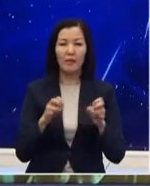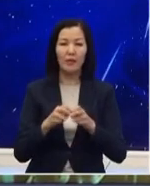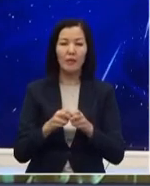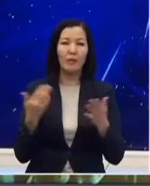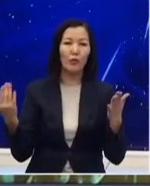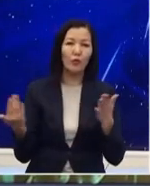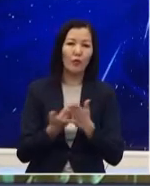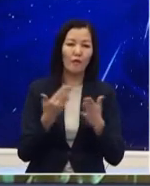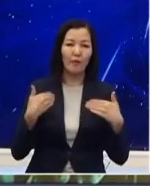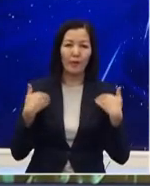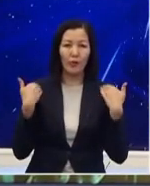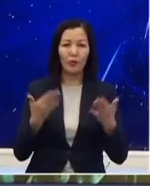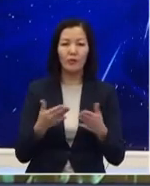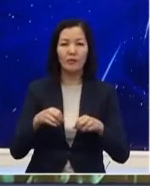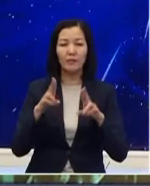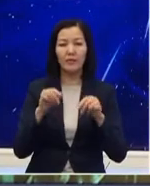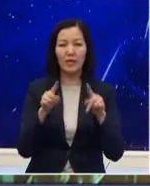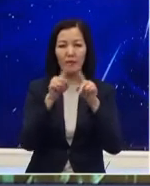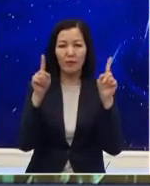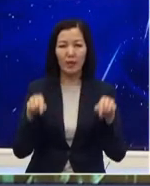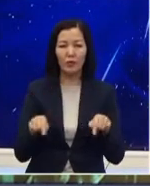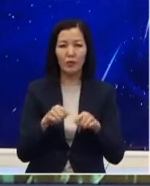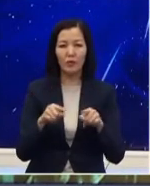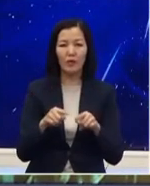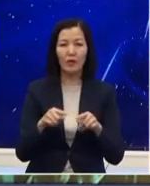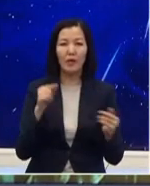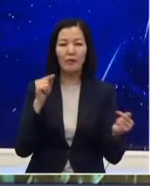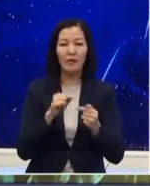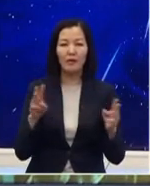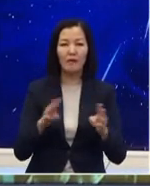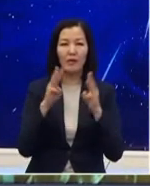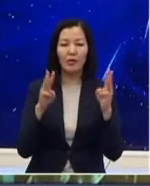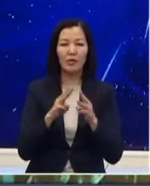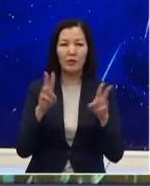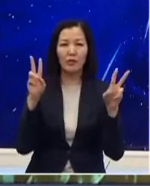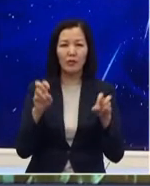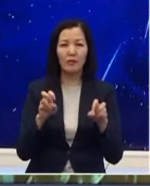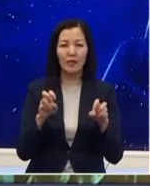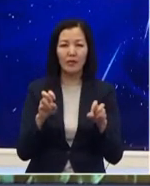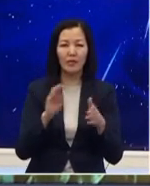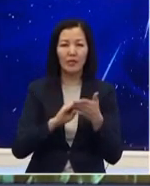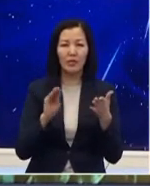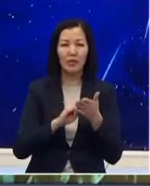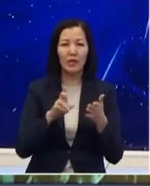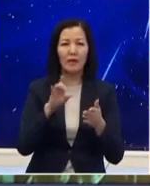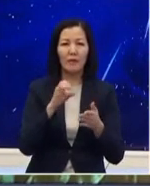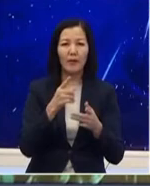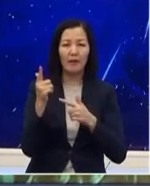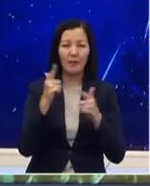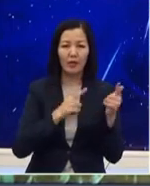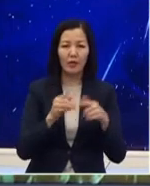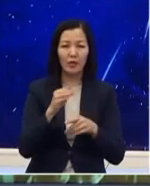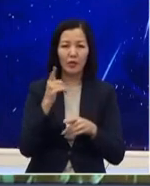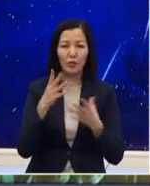Старая проблема – новый подход. Специальные брошюры на противопожарную тематику с применением шрифта Брайля подготовили для